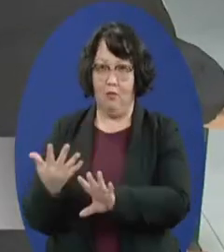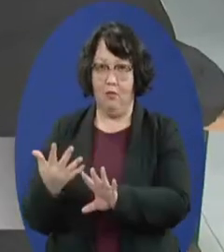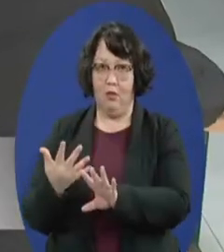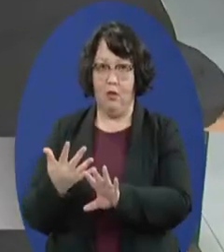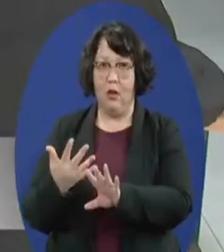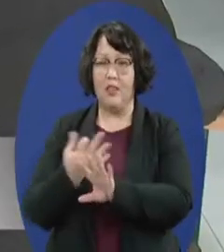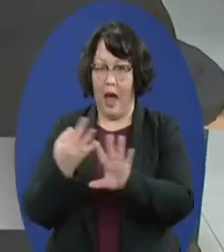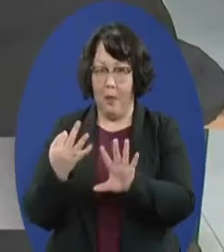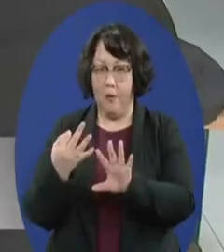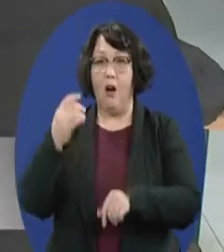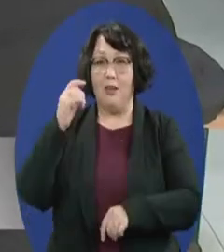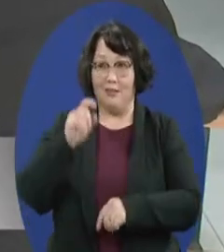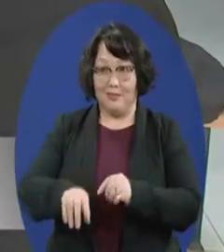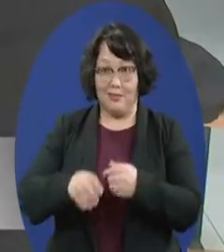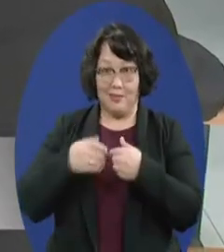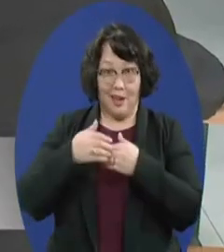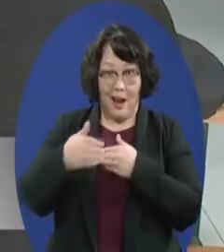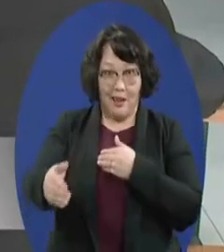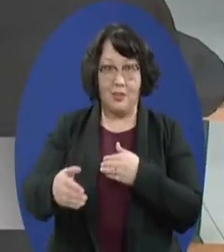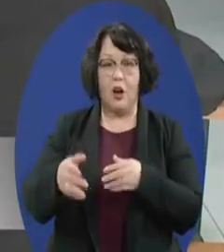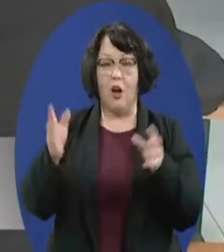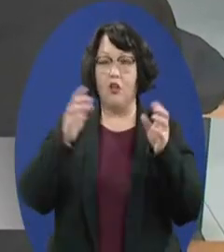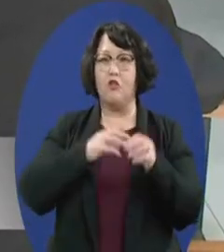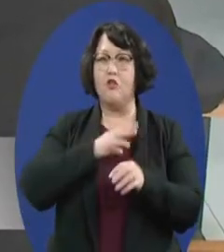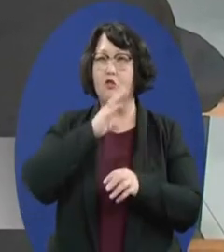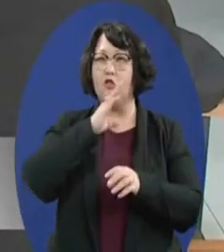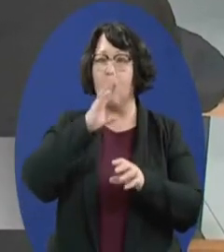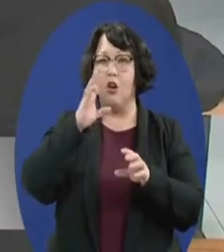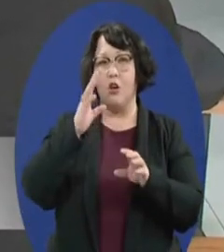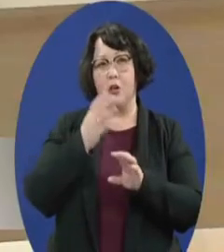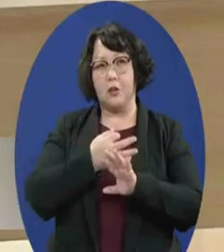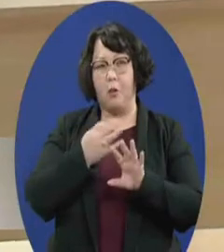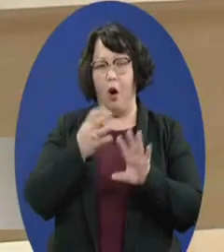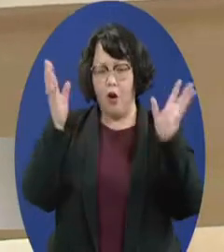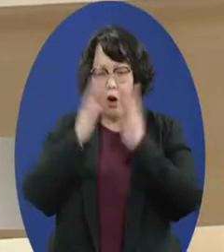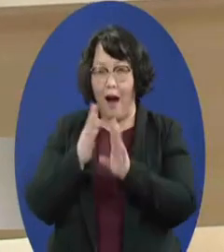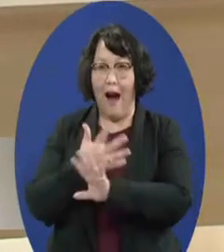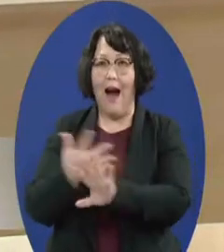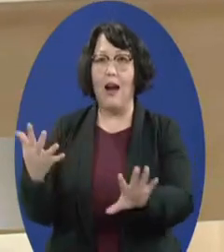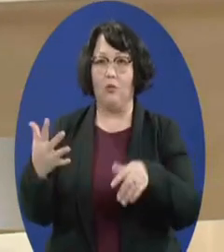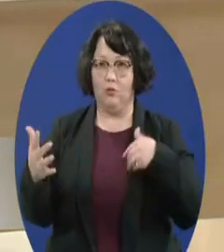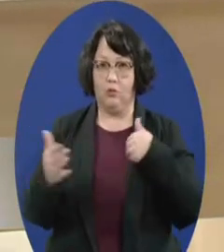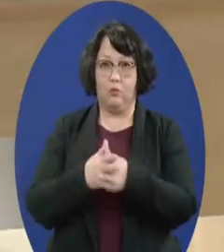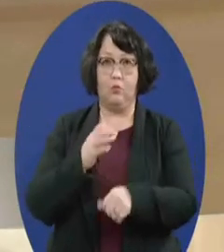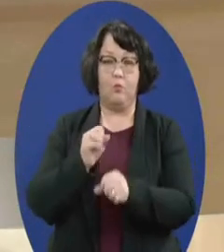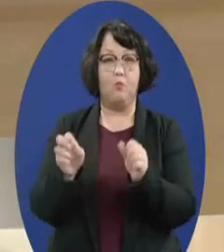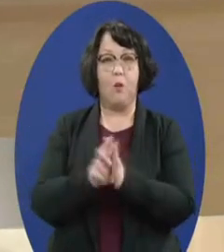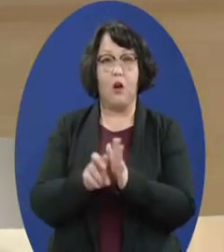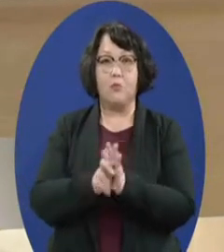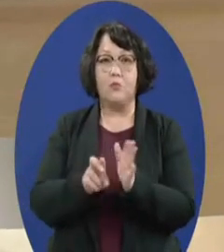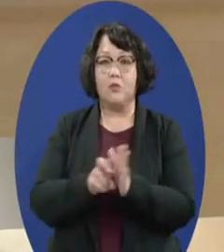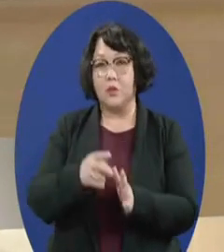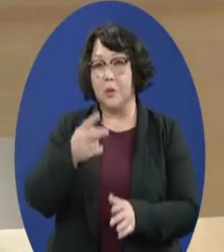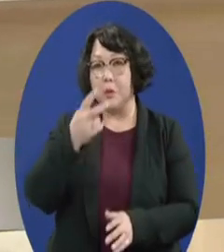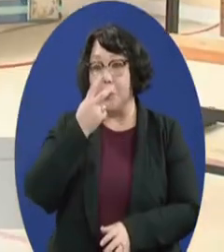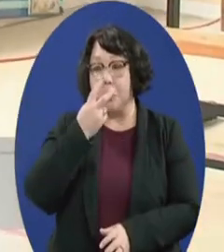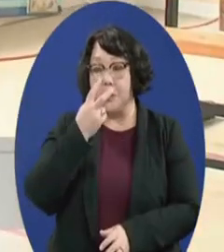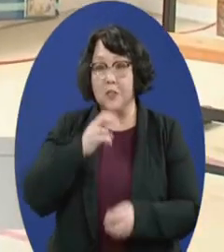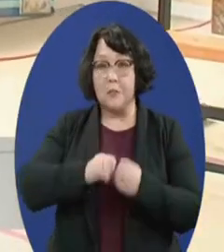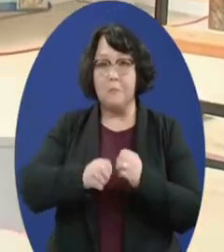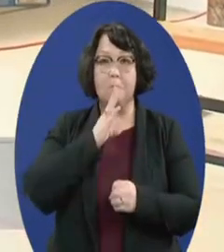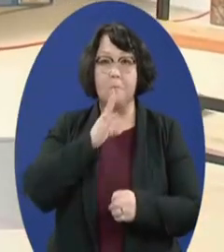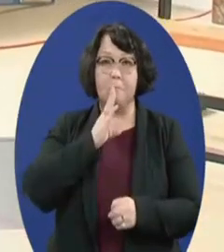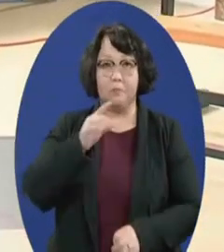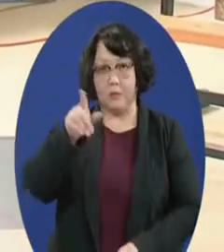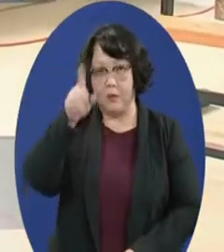хүртэл одоо сунгаж ажиллах зохицуултыг хийх боломжтой гэсэн тайлбарыг улсын онцгой комиссийн удирдлага өгч байгаа юм. За харин эрүүл